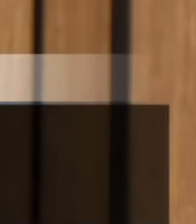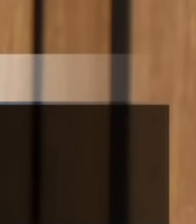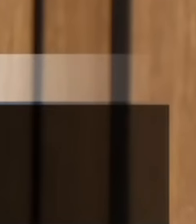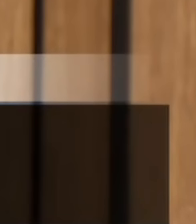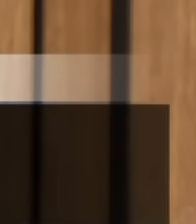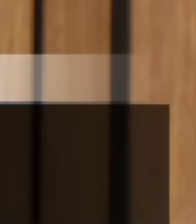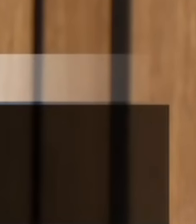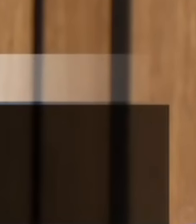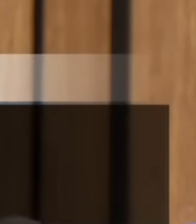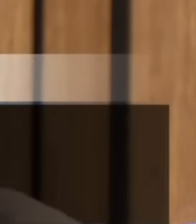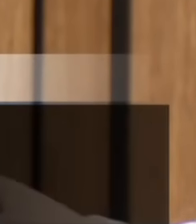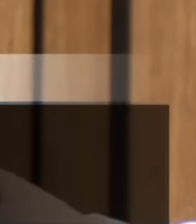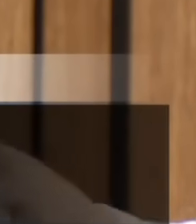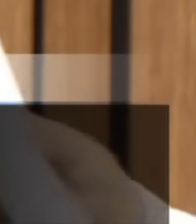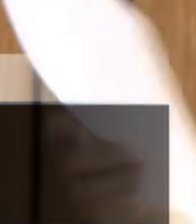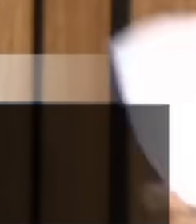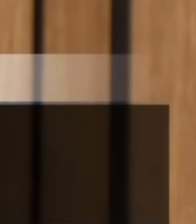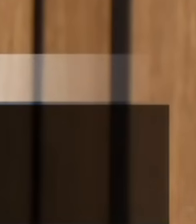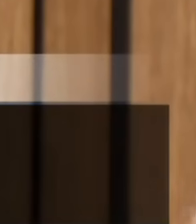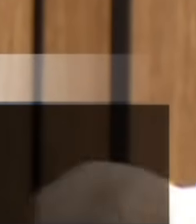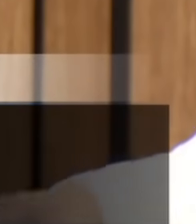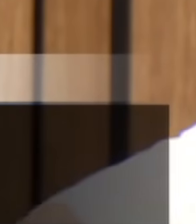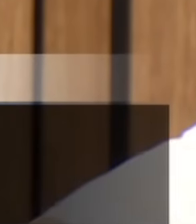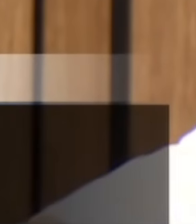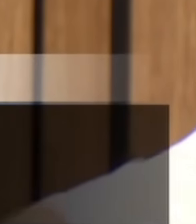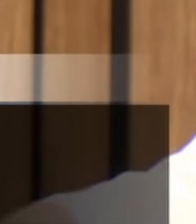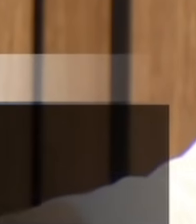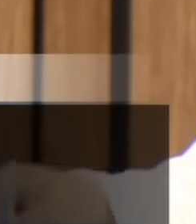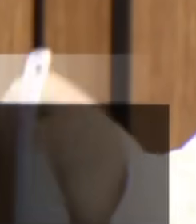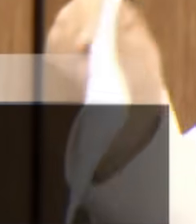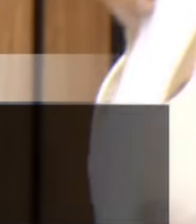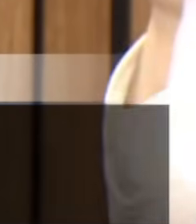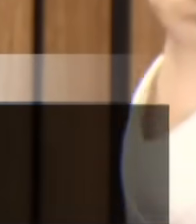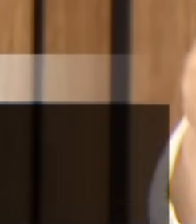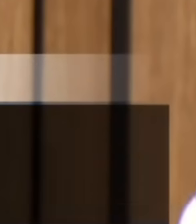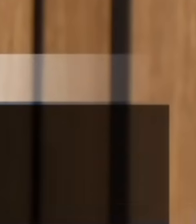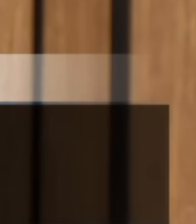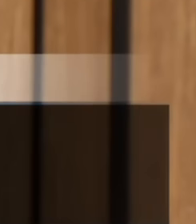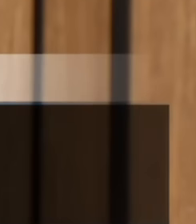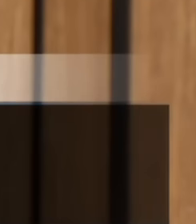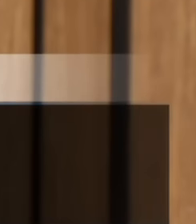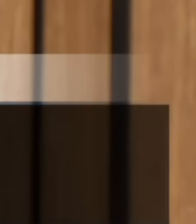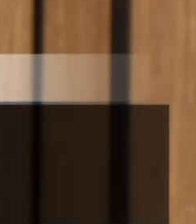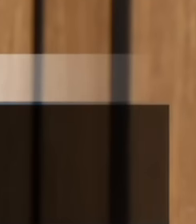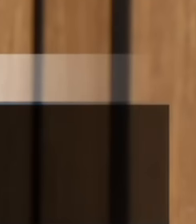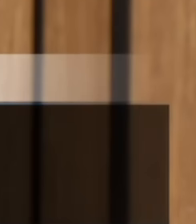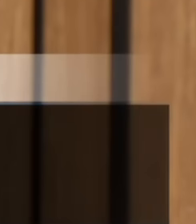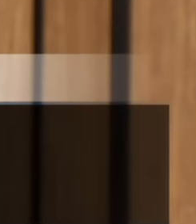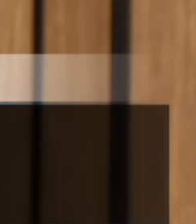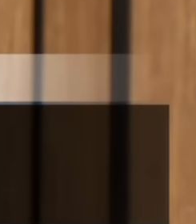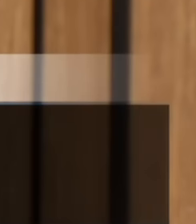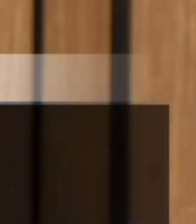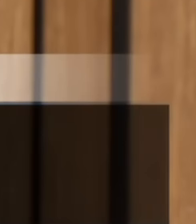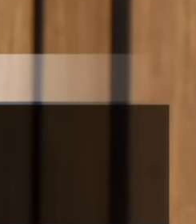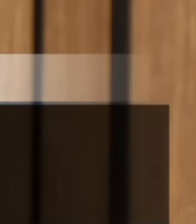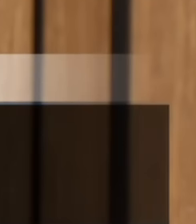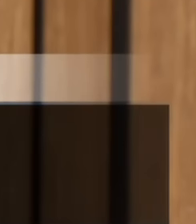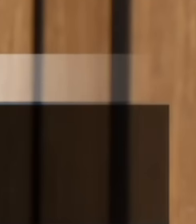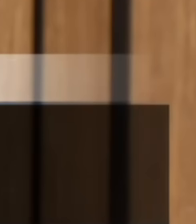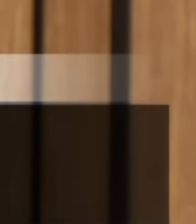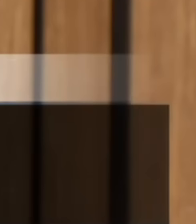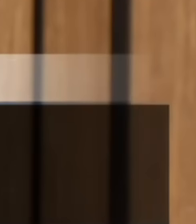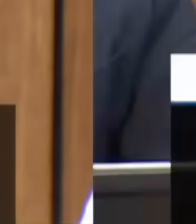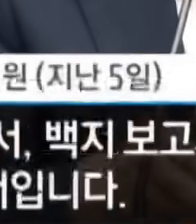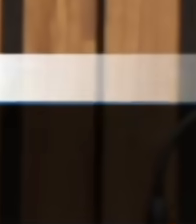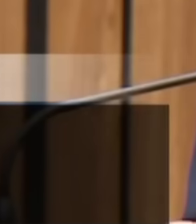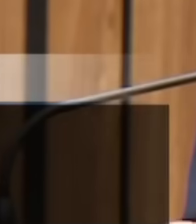IAEA 최종 보고서는 검증 보고서가 아니라 일본 정부와 도쿄 전력의 용역 발주 보고서와 거의